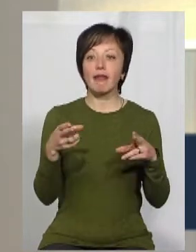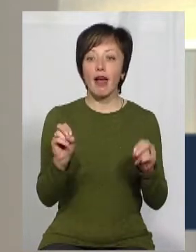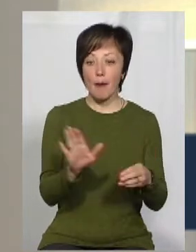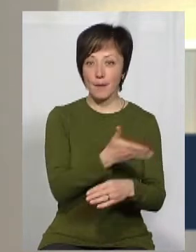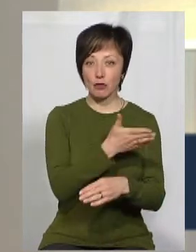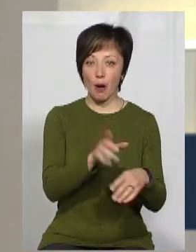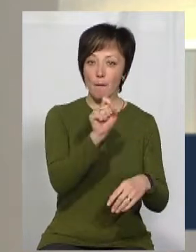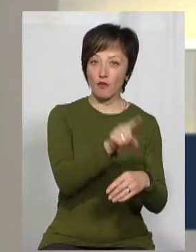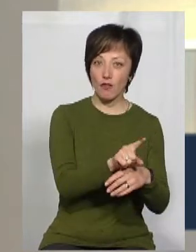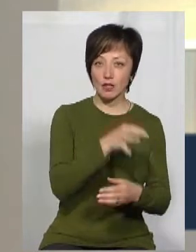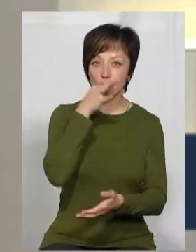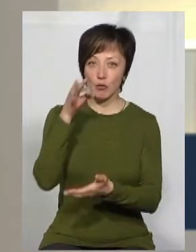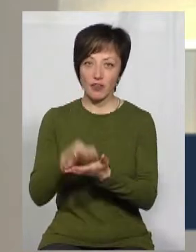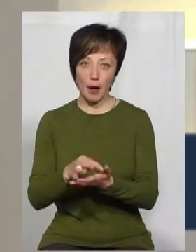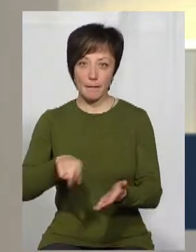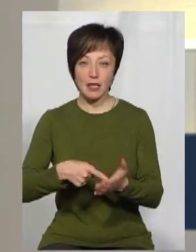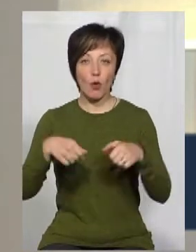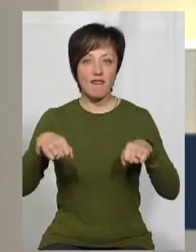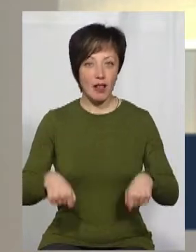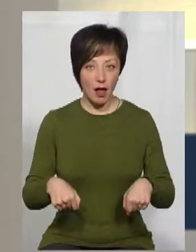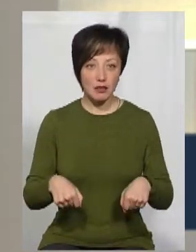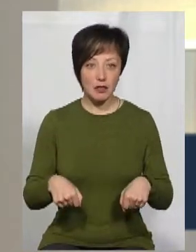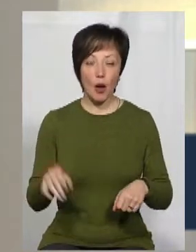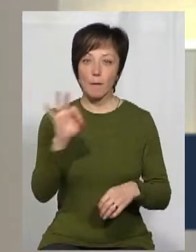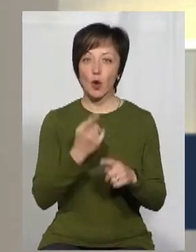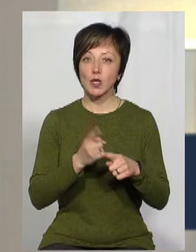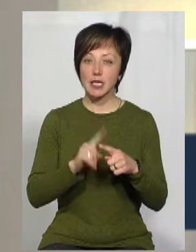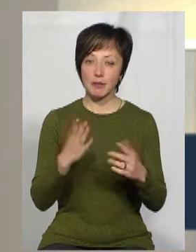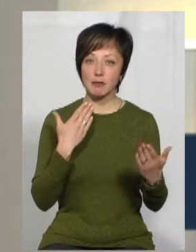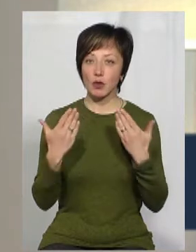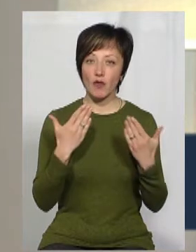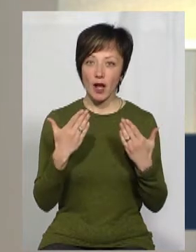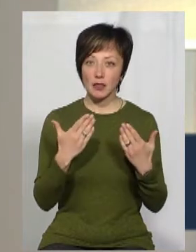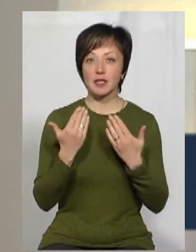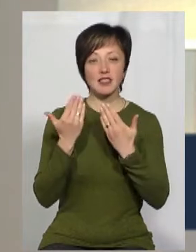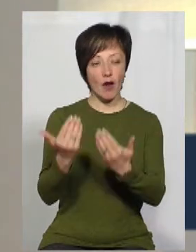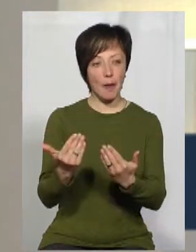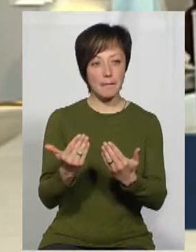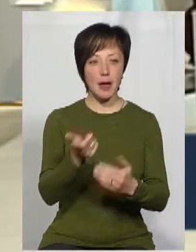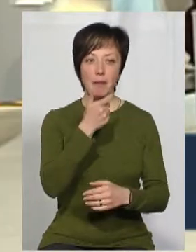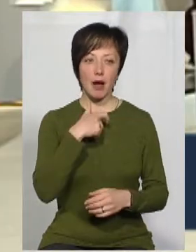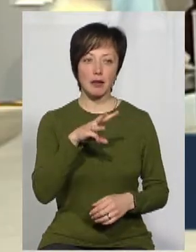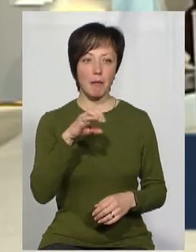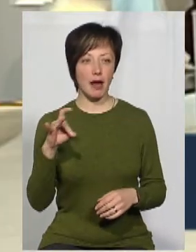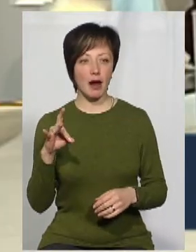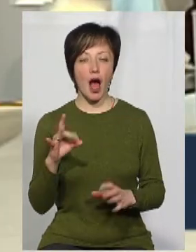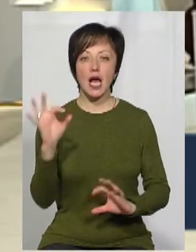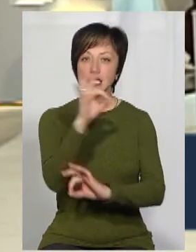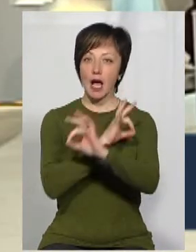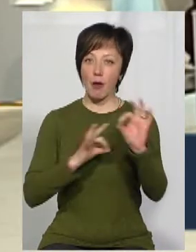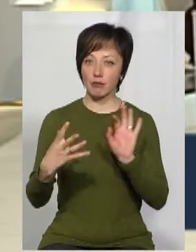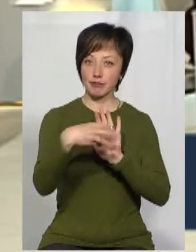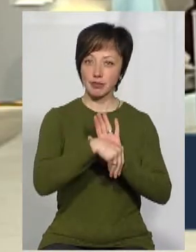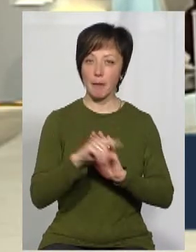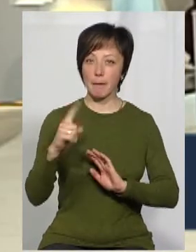між повноваженнями і відповідальністю міської влади? Про це будемо спілкуватись із вами, пане мер. А скайпом до нас